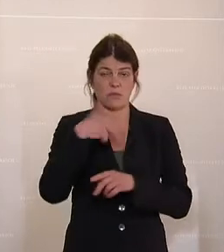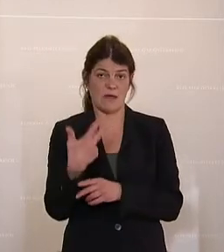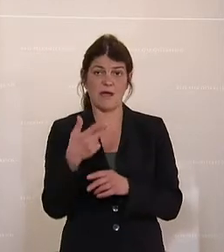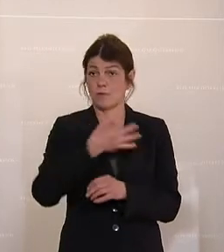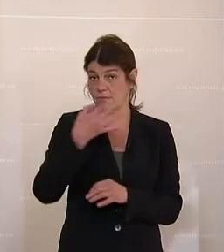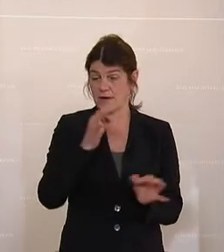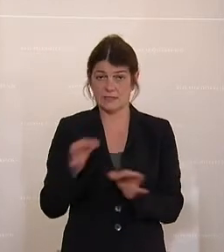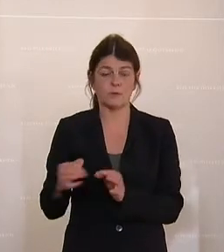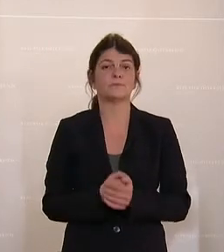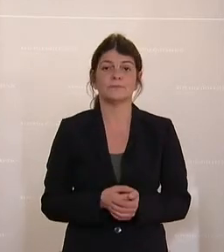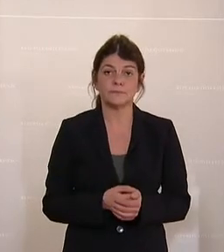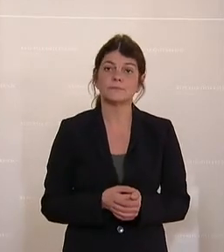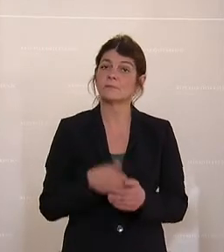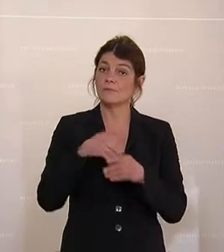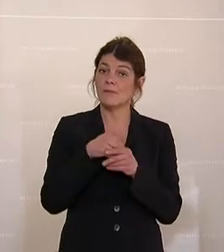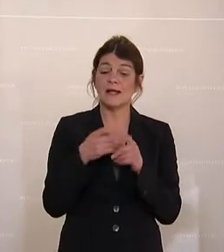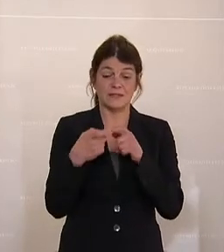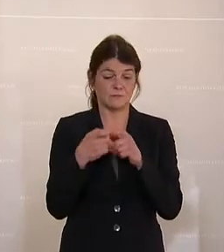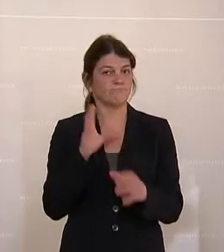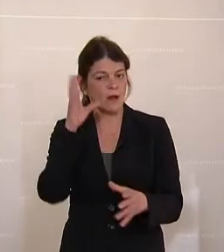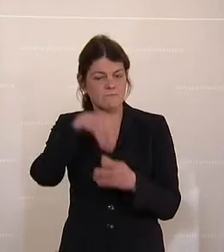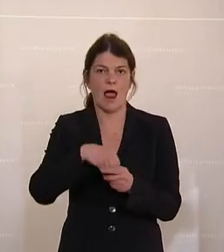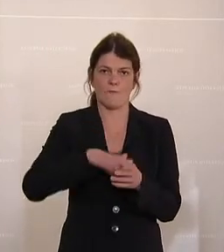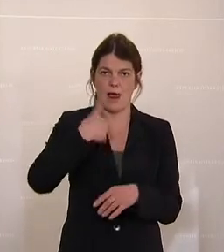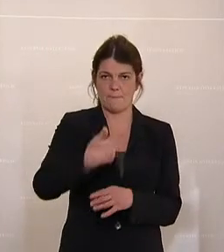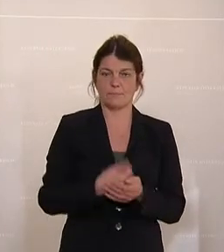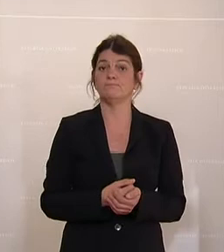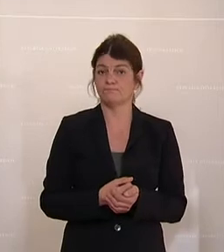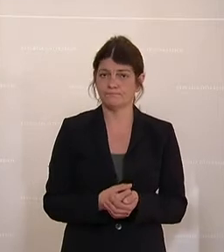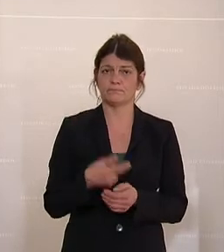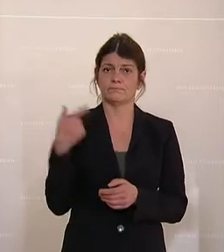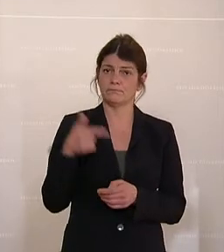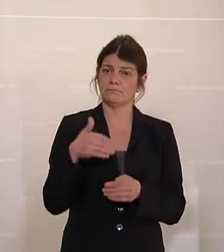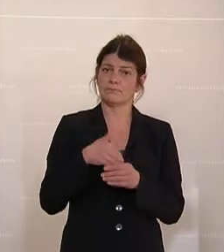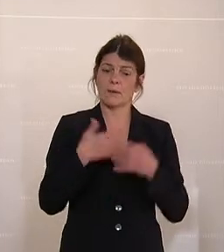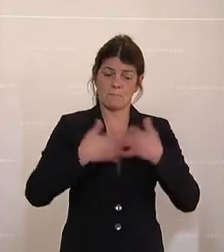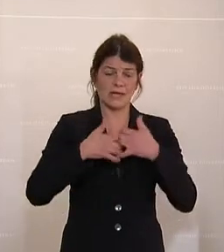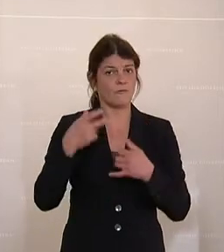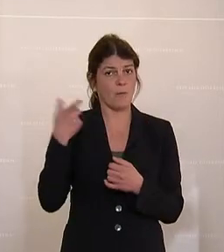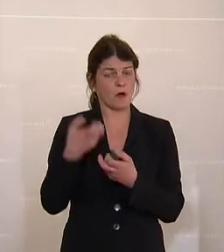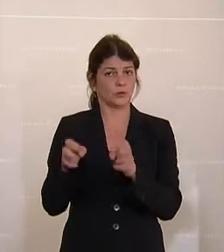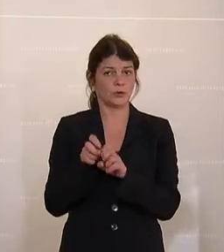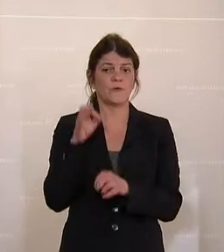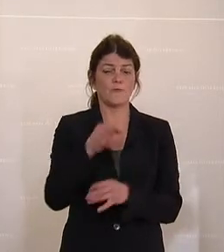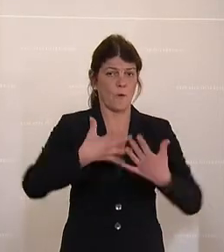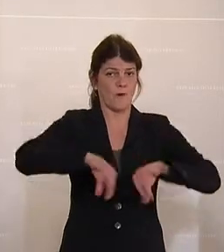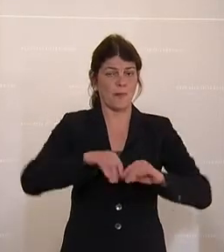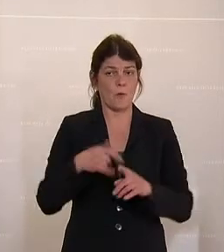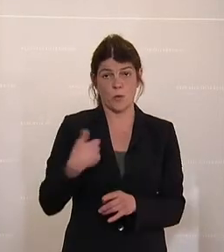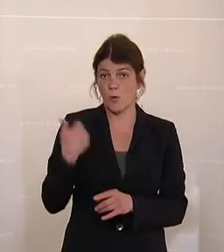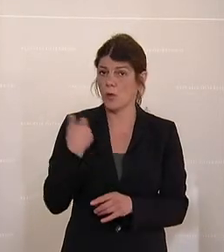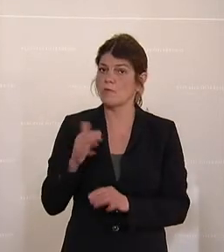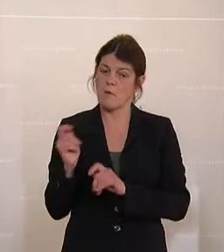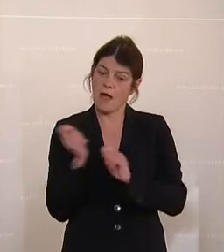der Tagesordnung, über welche die Debatte unter einem durchgeführt wird. Es sind dies Berichte des Ausschusses für Familie und Jugend über